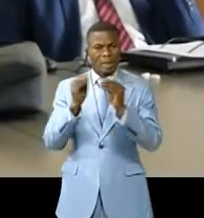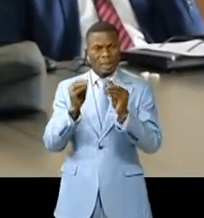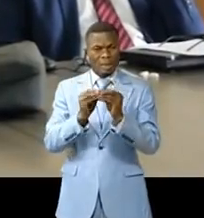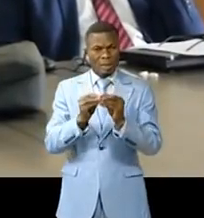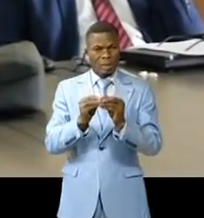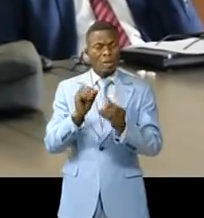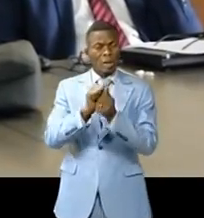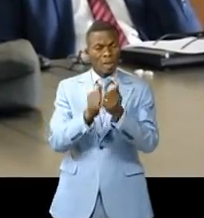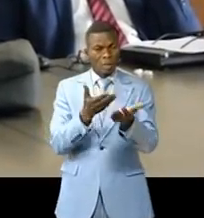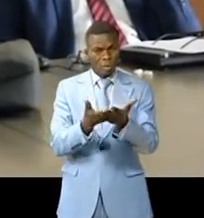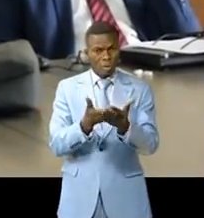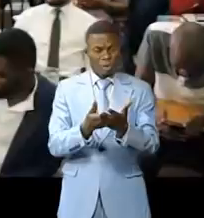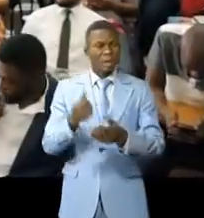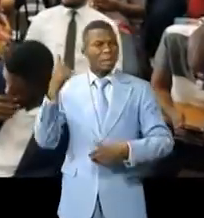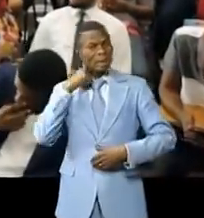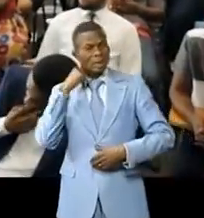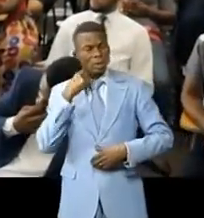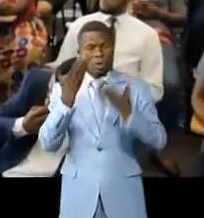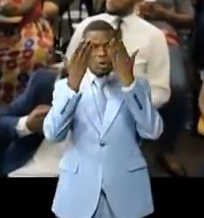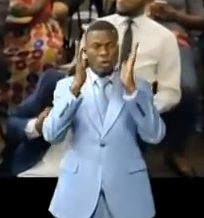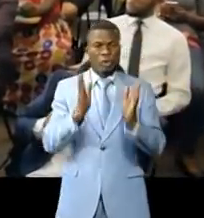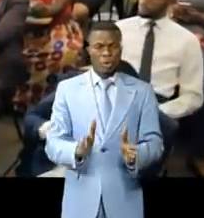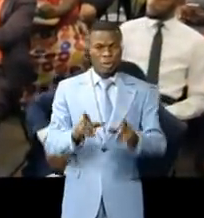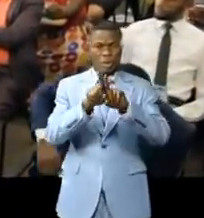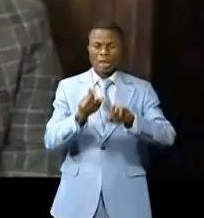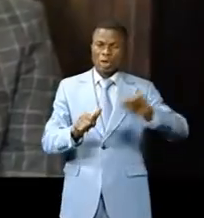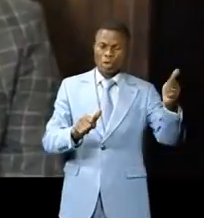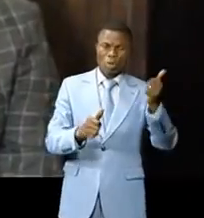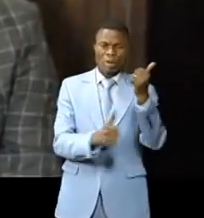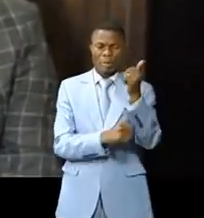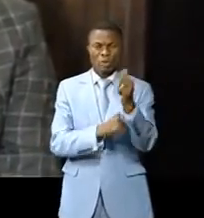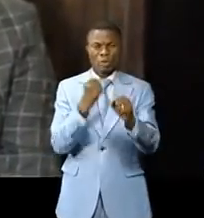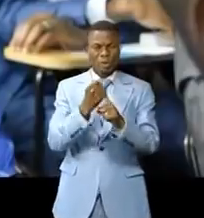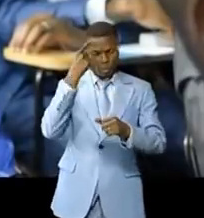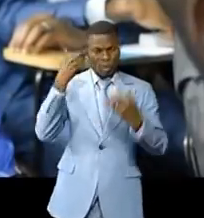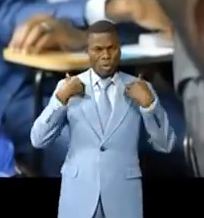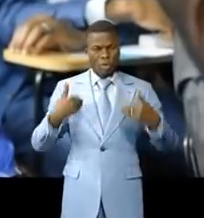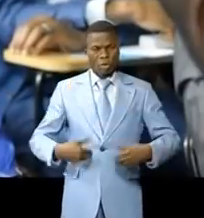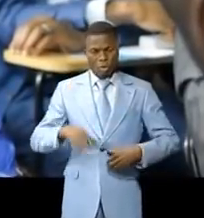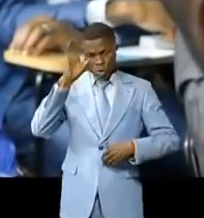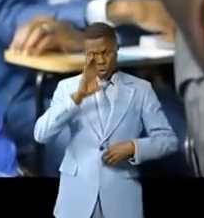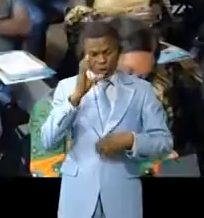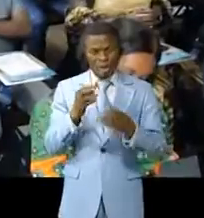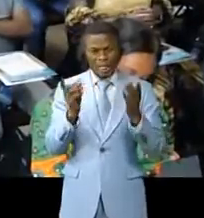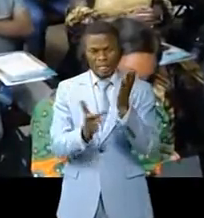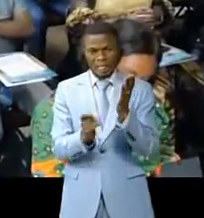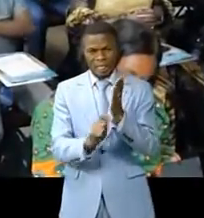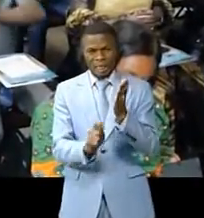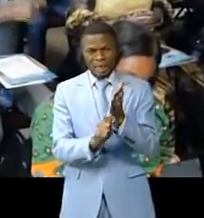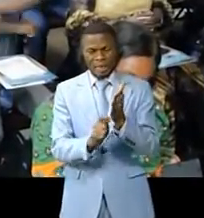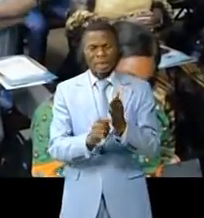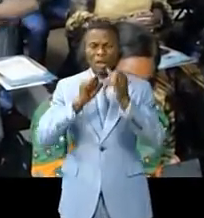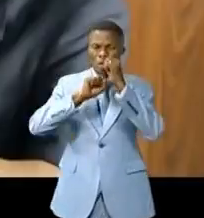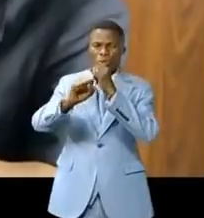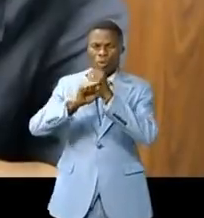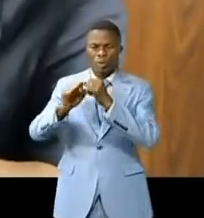cette problématique des médecins, des étudiants et d'autres partenaires sanitaires pour dégager des stratégies dans la sensibilisation